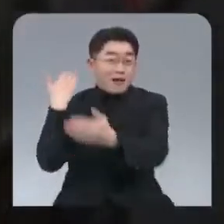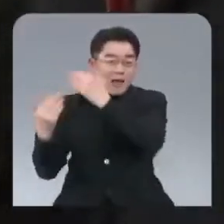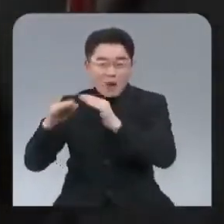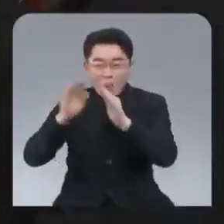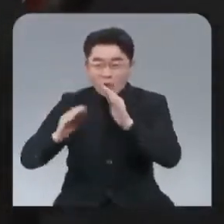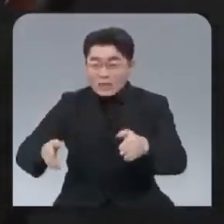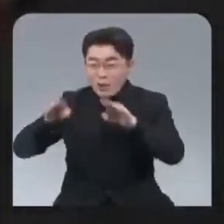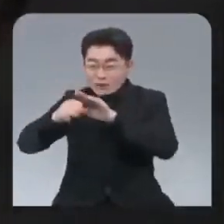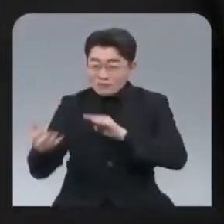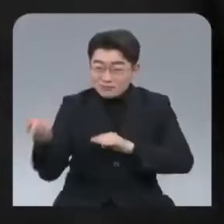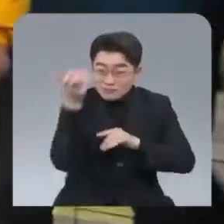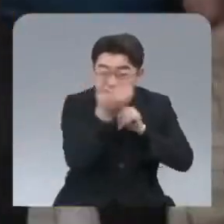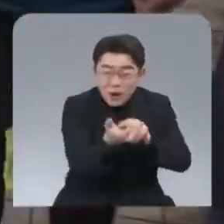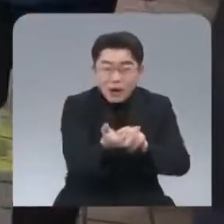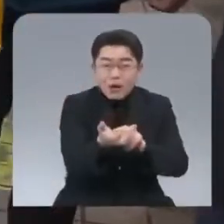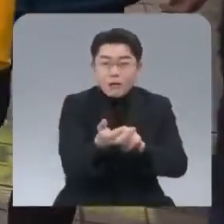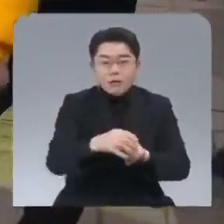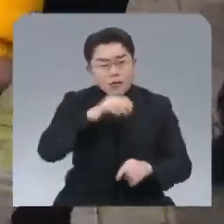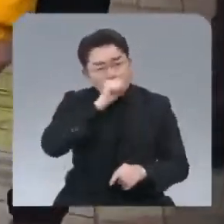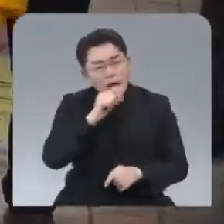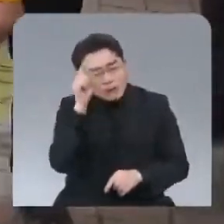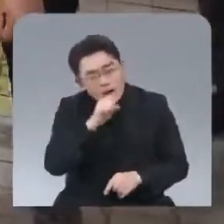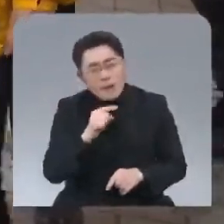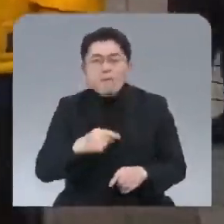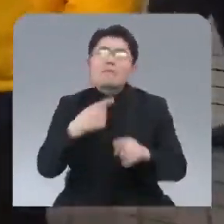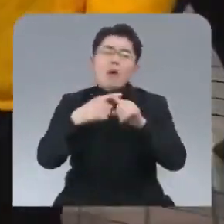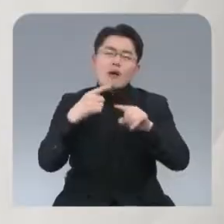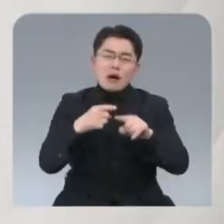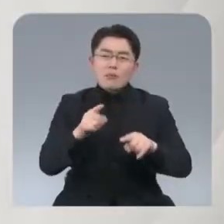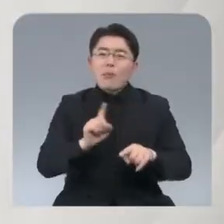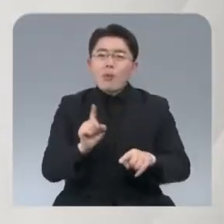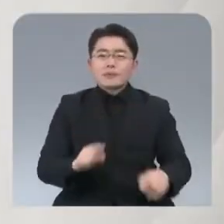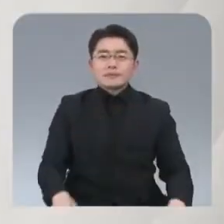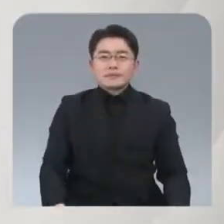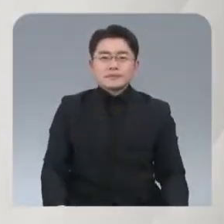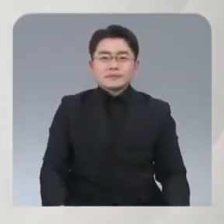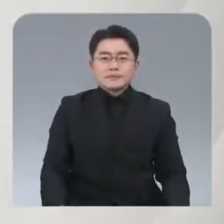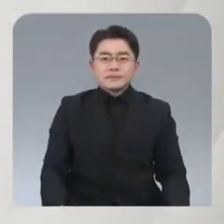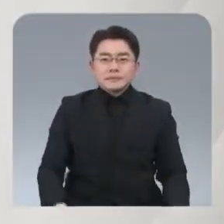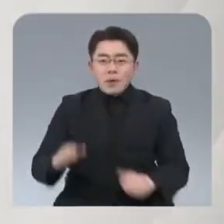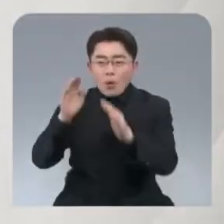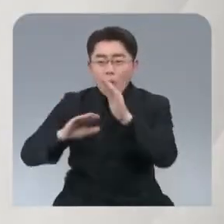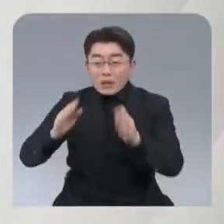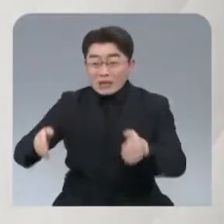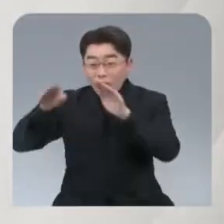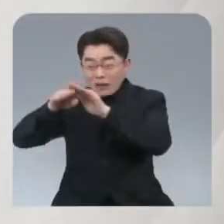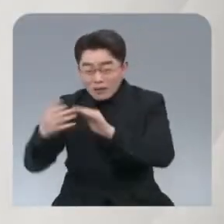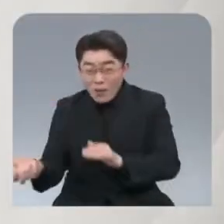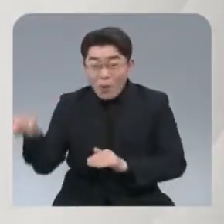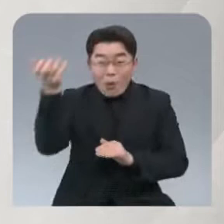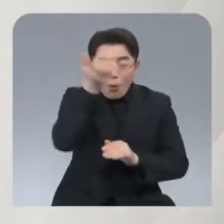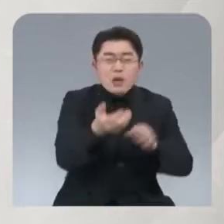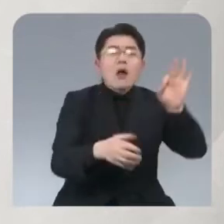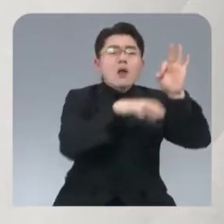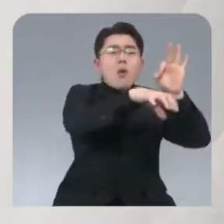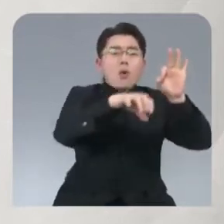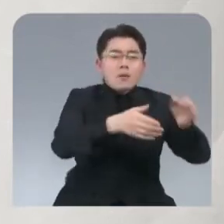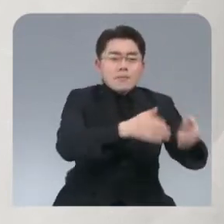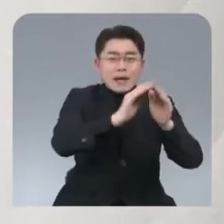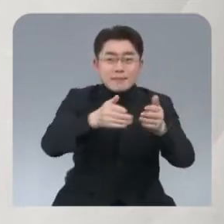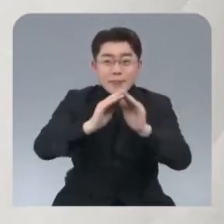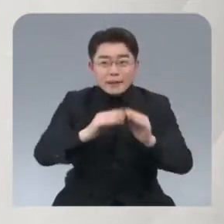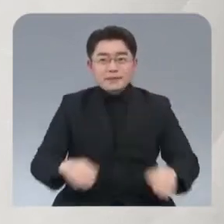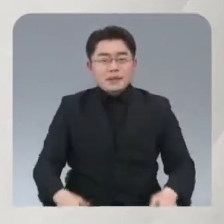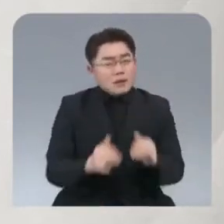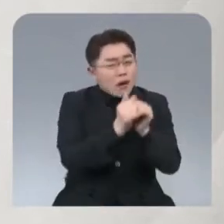이전에 대한 엇갈린 평가 는 넘어야 할 산입니다 공공기관을 옮겨 만든 10개 혁신도시 5표